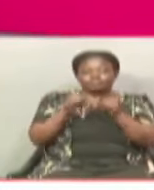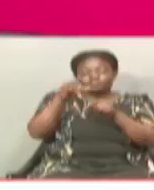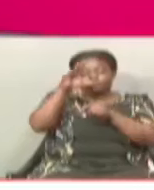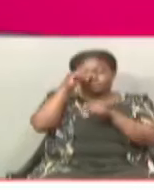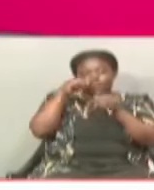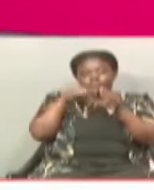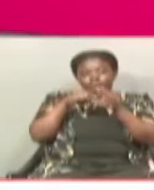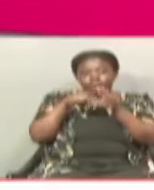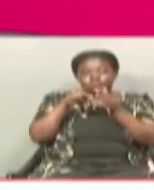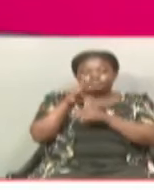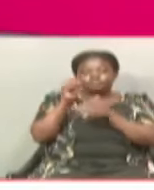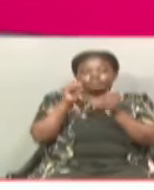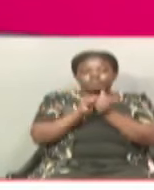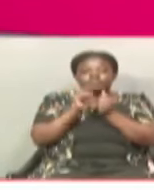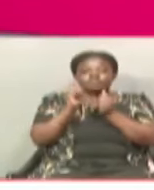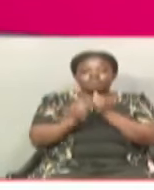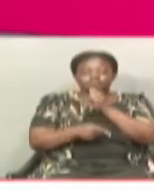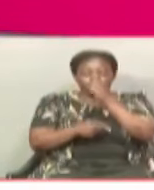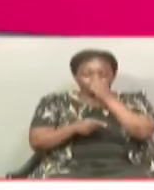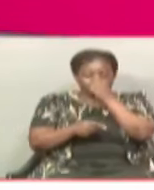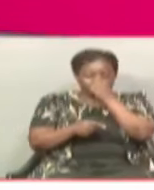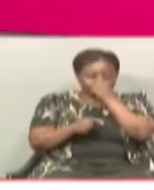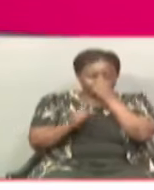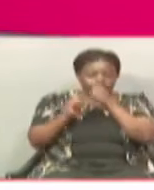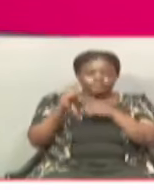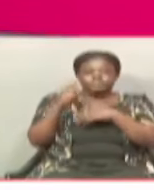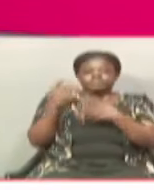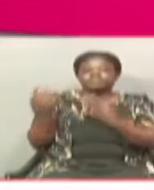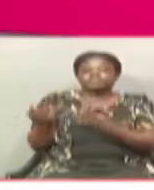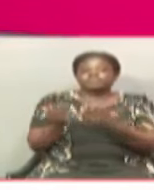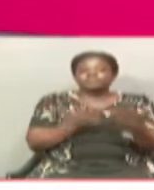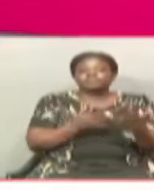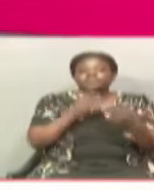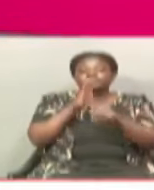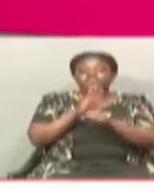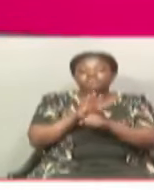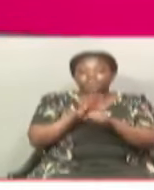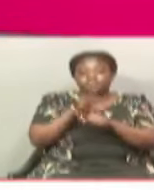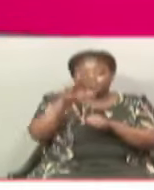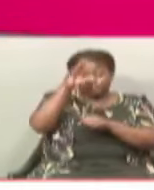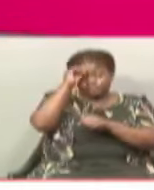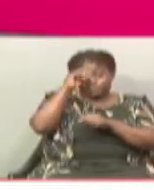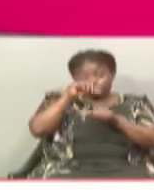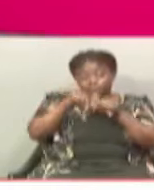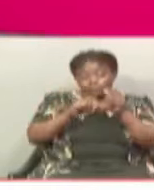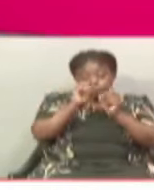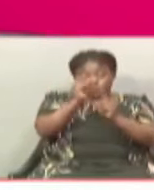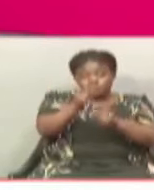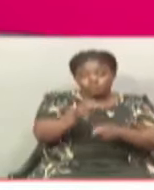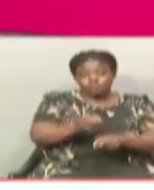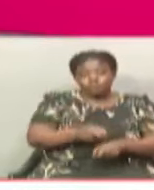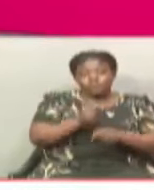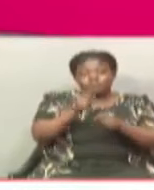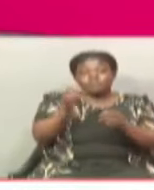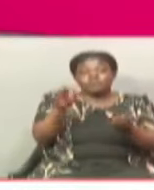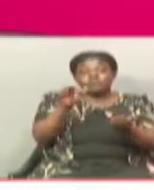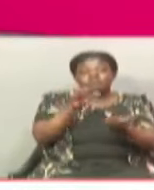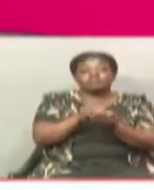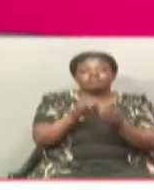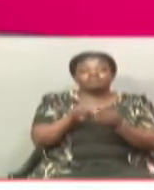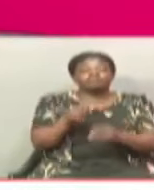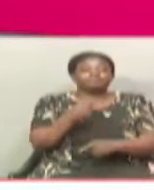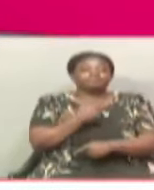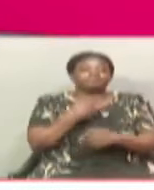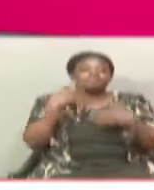gwokka ogw'ensimbi nyongera kubakoowoola nti mujje mu bungi muyige ebyobulimi n'obulunzi nze sanyu robina mweru kandi ne